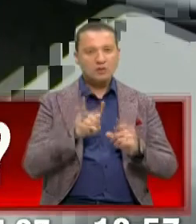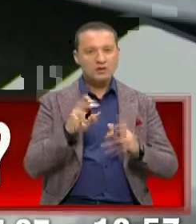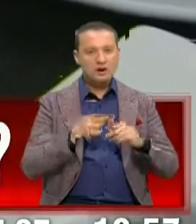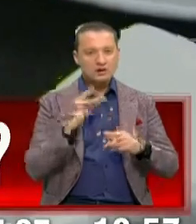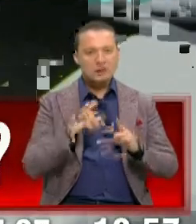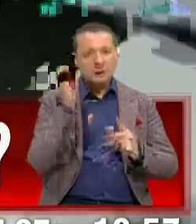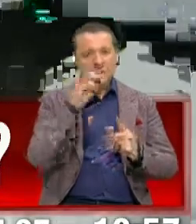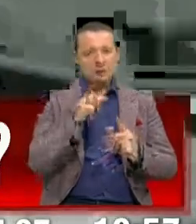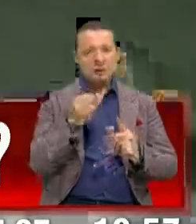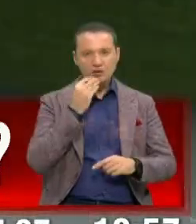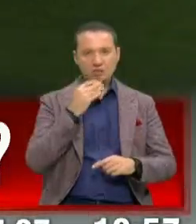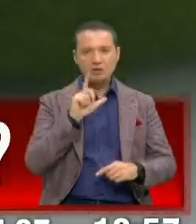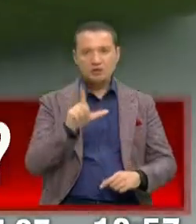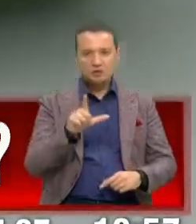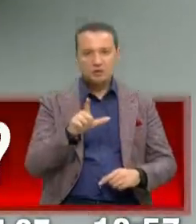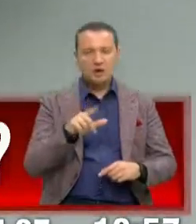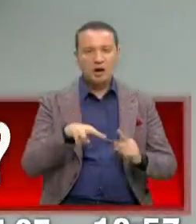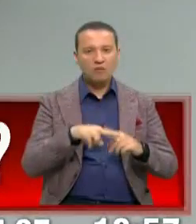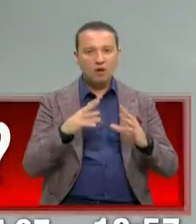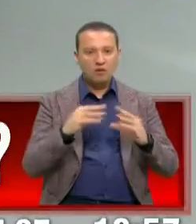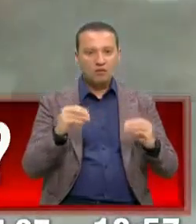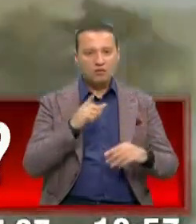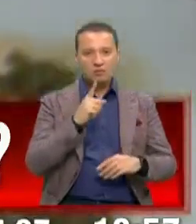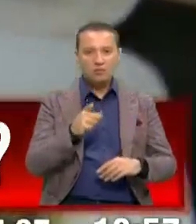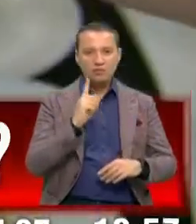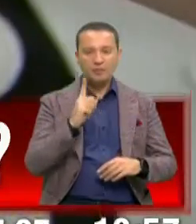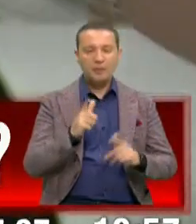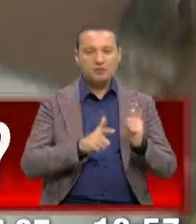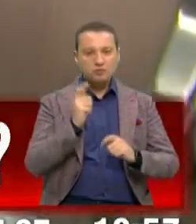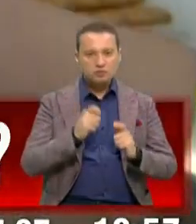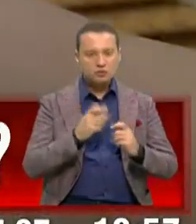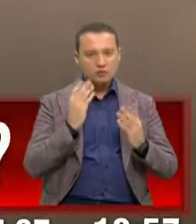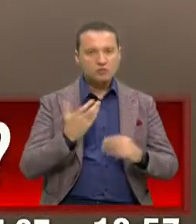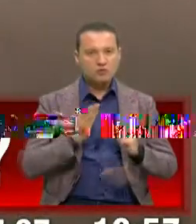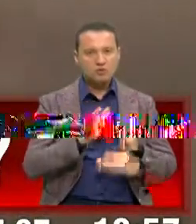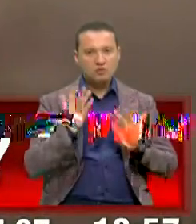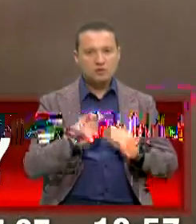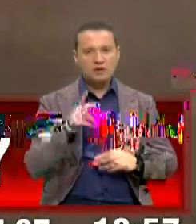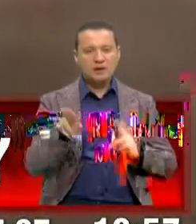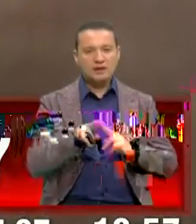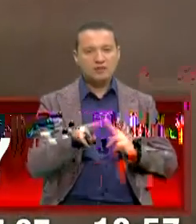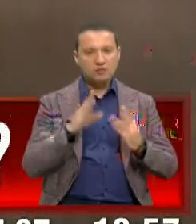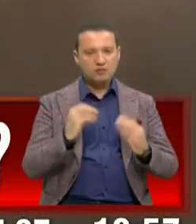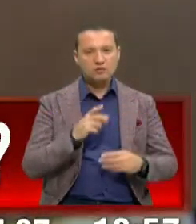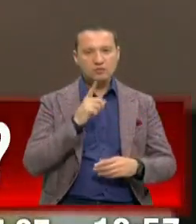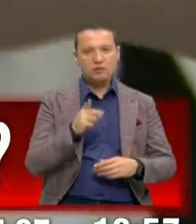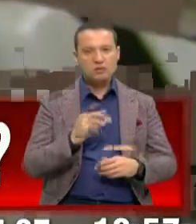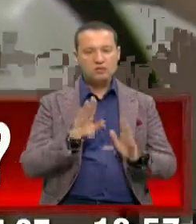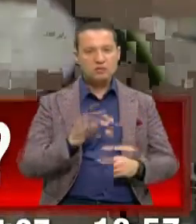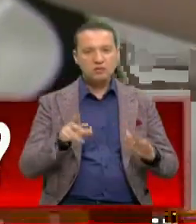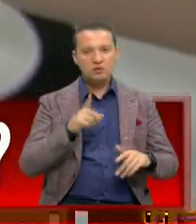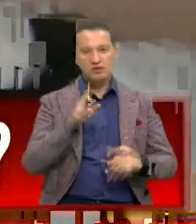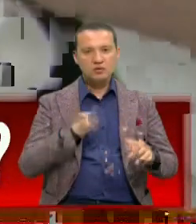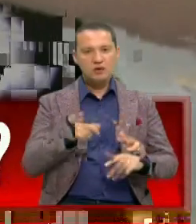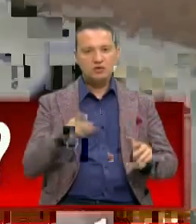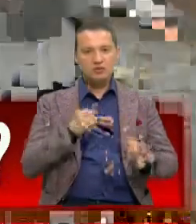gibi yeşillikler burada çok etkili oluyor avokado da bunlardan bir tanesi süt olabilir yoğurt olabilir kefir olabilir yine bunlarla çocuklarda